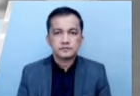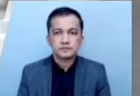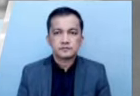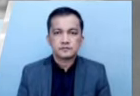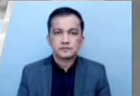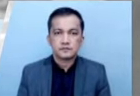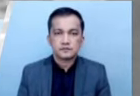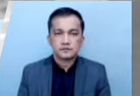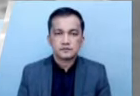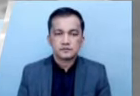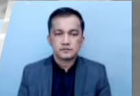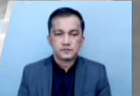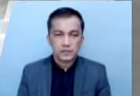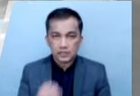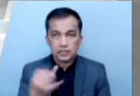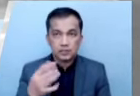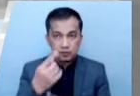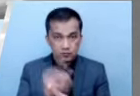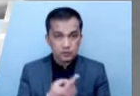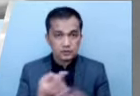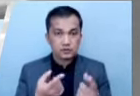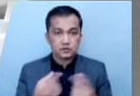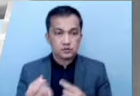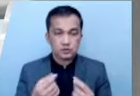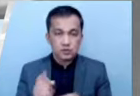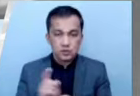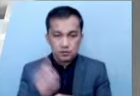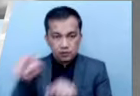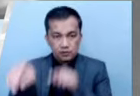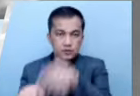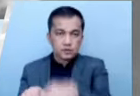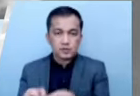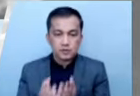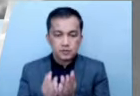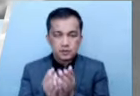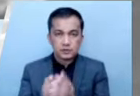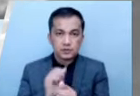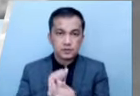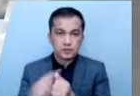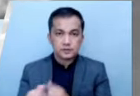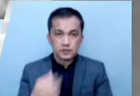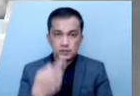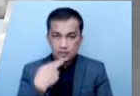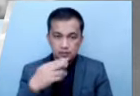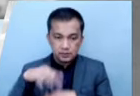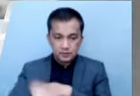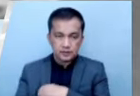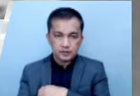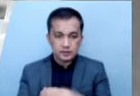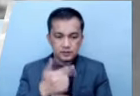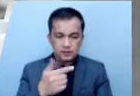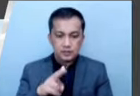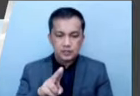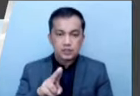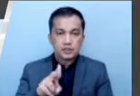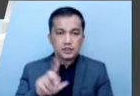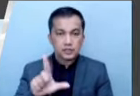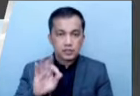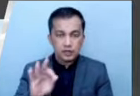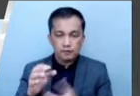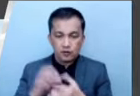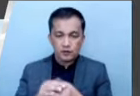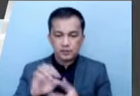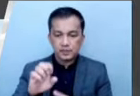Ilang buwan nang naglulunsad ng mga pag-atake sa mga barkong dumadaan sa Red Sea at Gulf of Aden ang mga rebelding Houthi